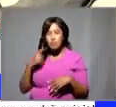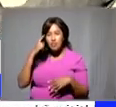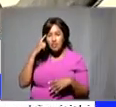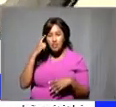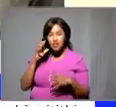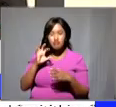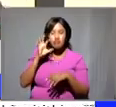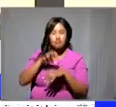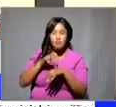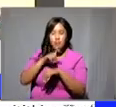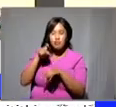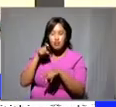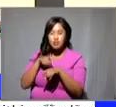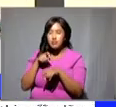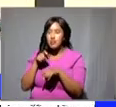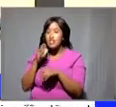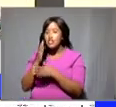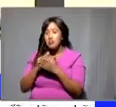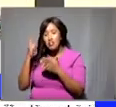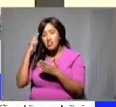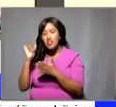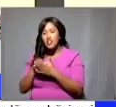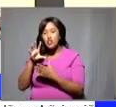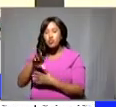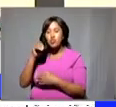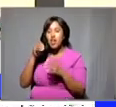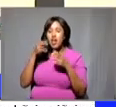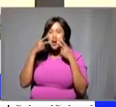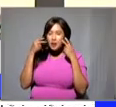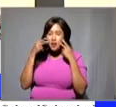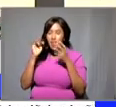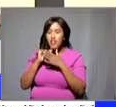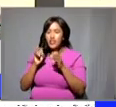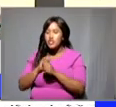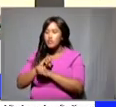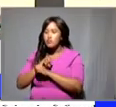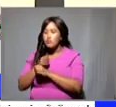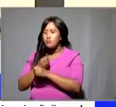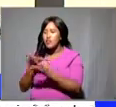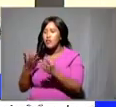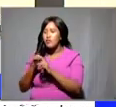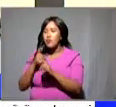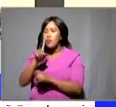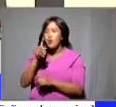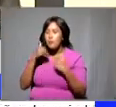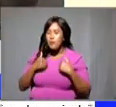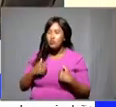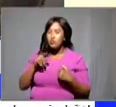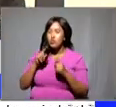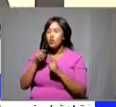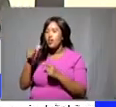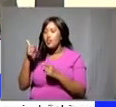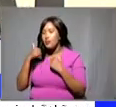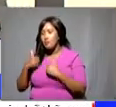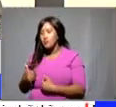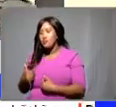ni thiaga na nyamu icia ingi ki ino ithia from person to person yai karaguku andu